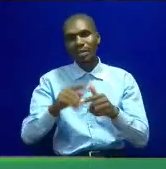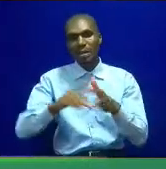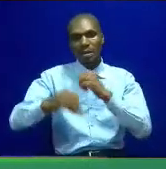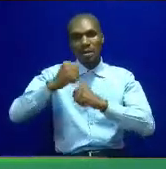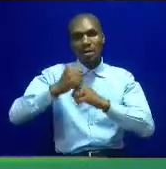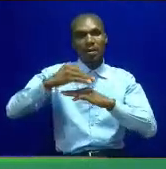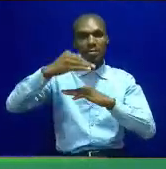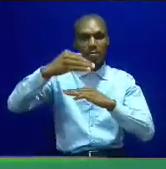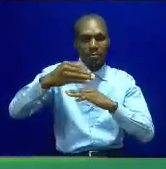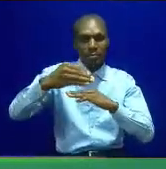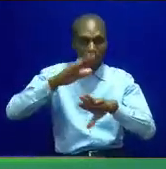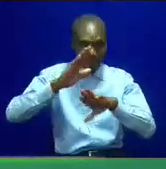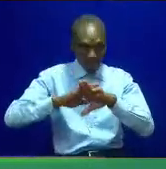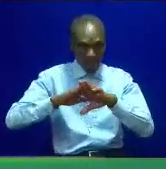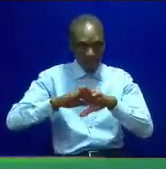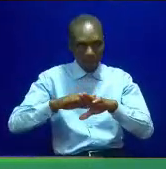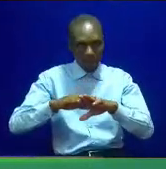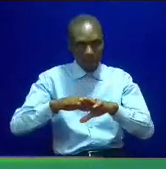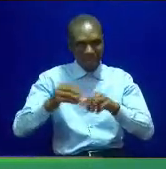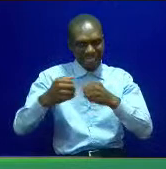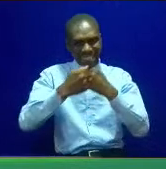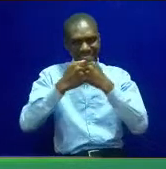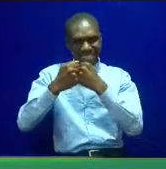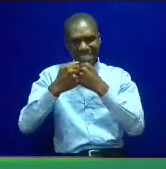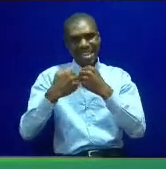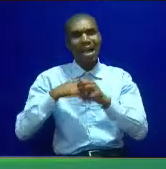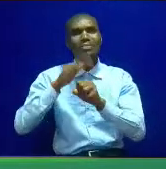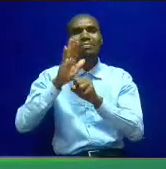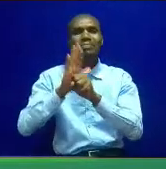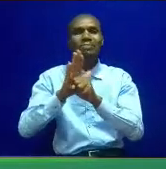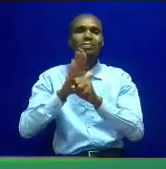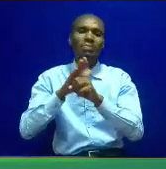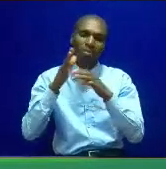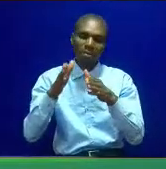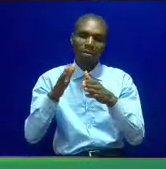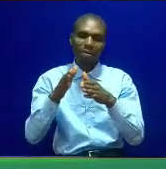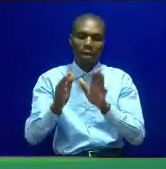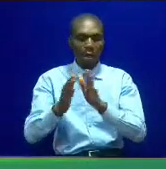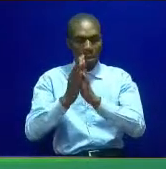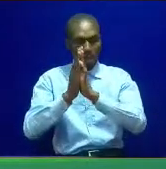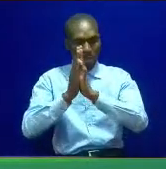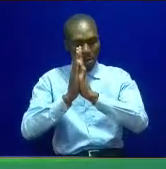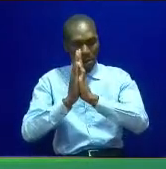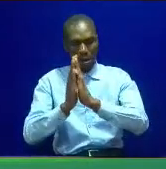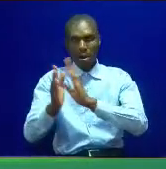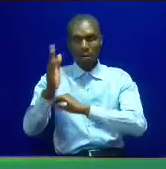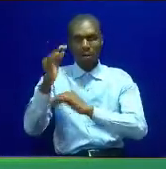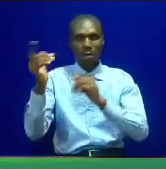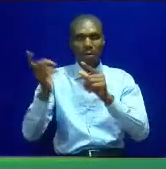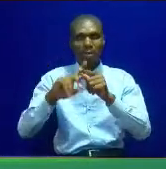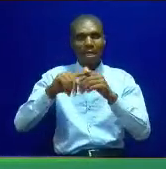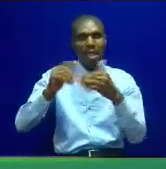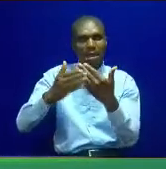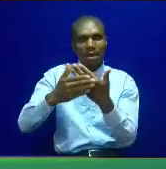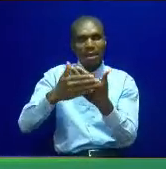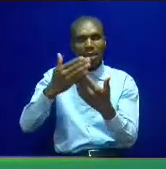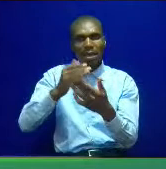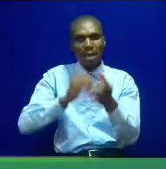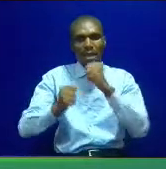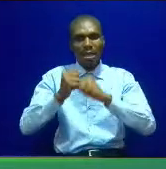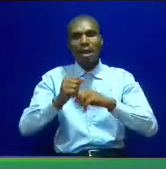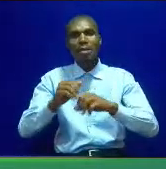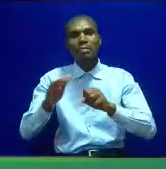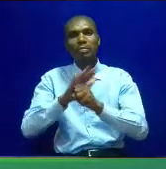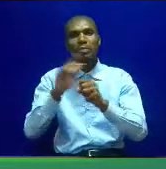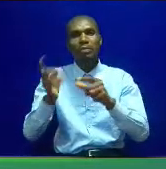omwako moyi kiagara mate mwa nyare ko ba ara mange 2022 togo sabanya sa mbya mono anyare go tolendo omwako mogimo twanyare go